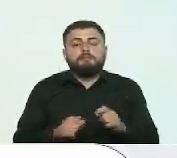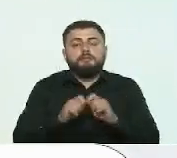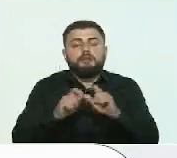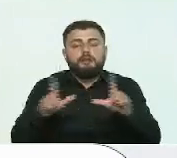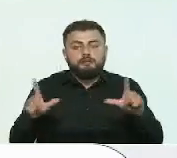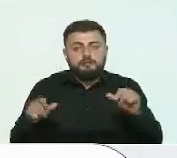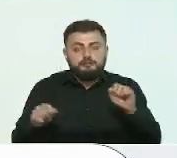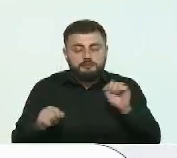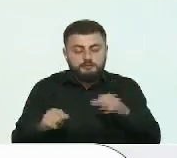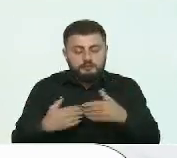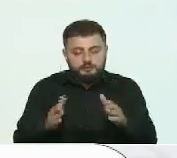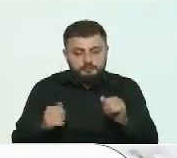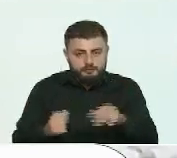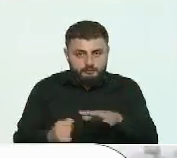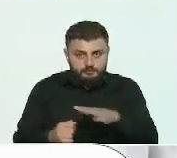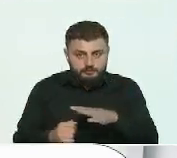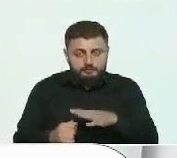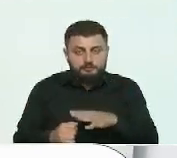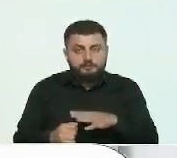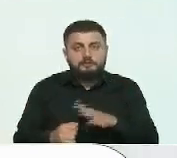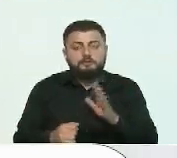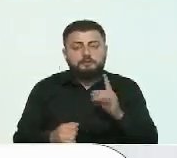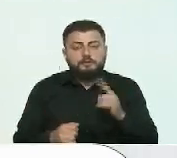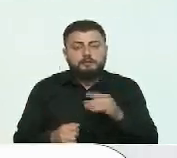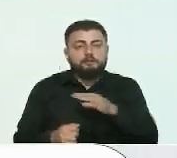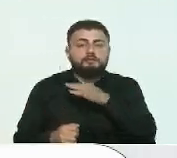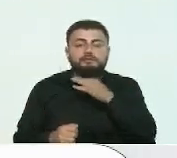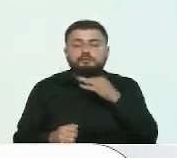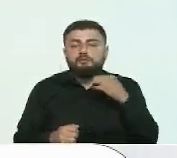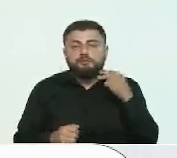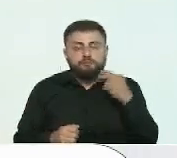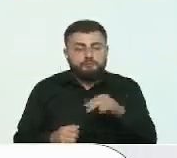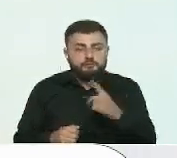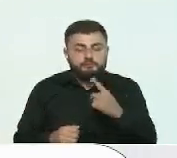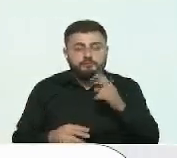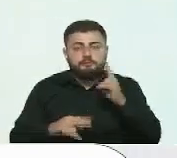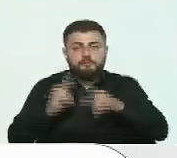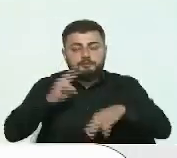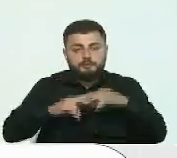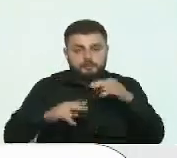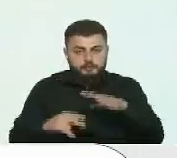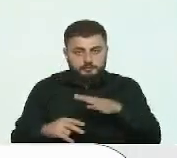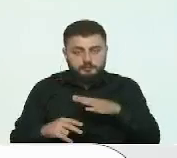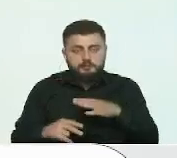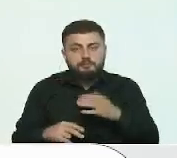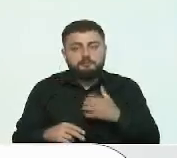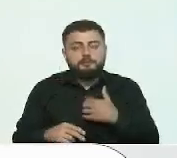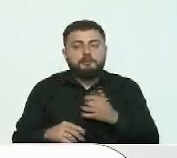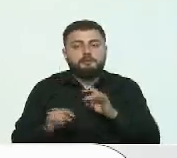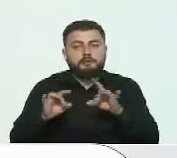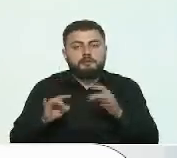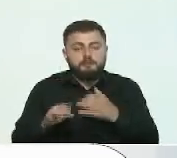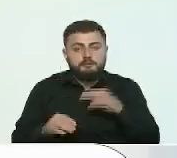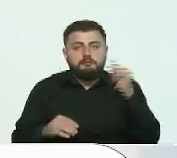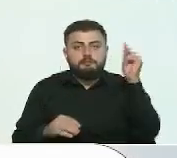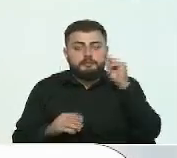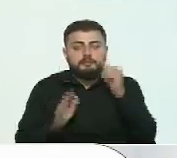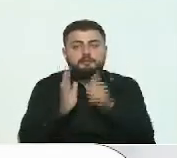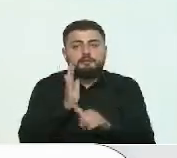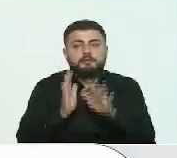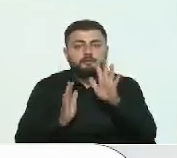açılışı həyata keçirildi və çox möhtəşəm bir binadır təbii ki. Mən qeyd edim ki, məktəbdə